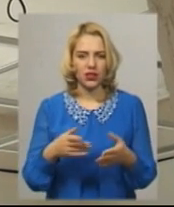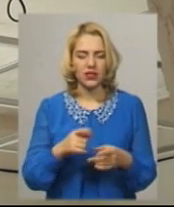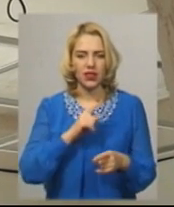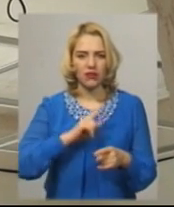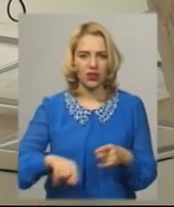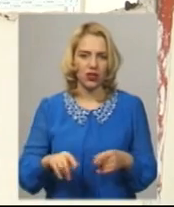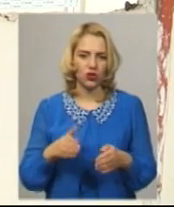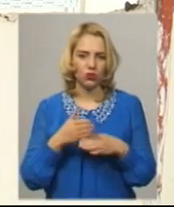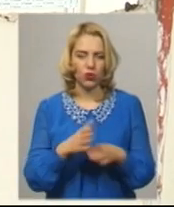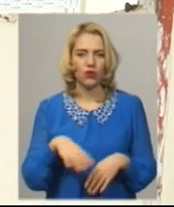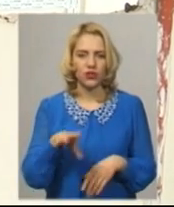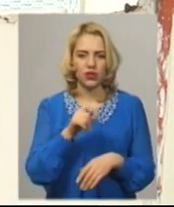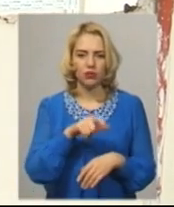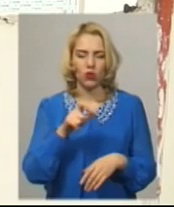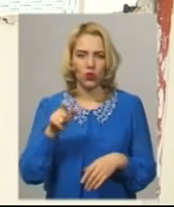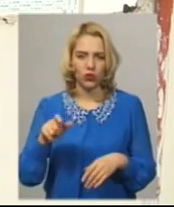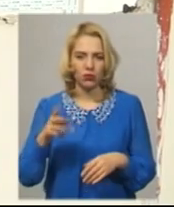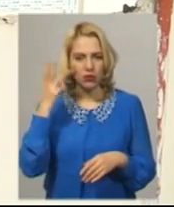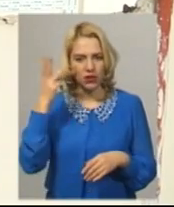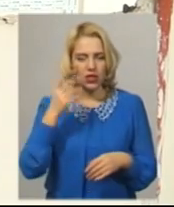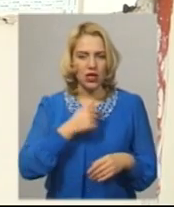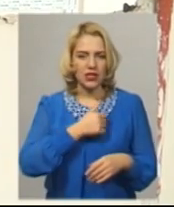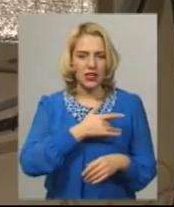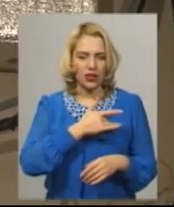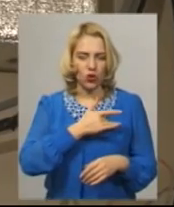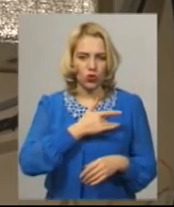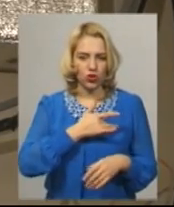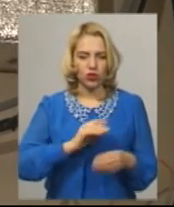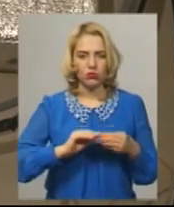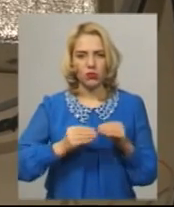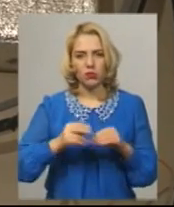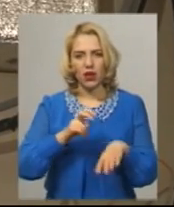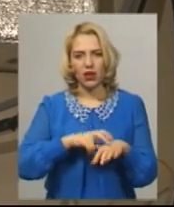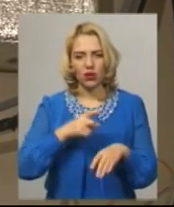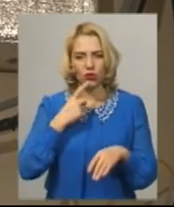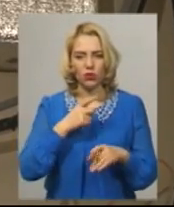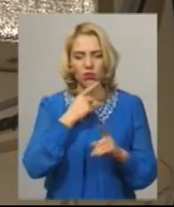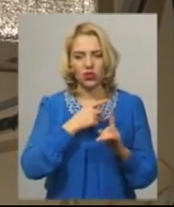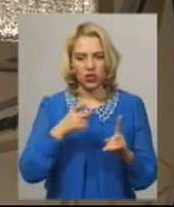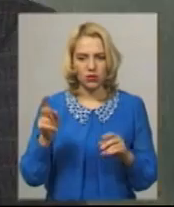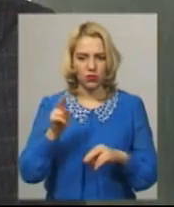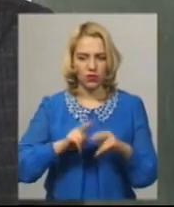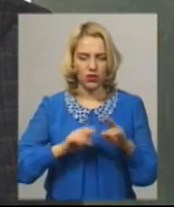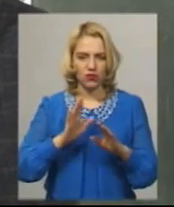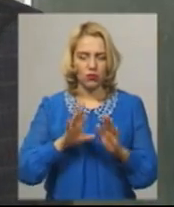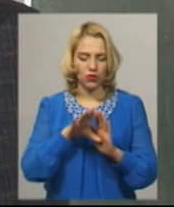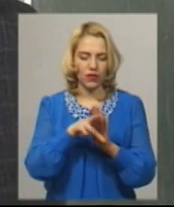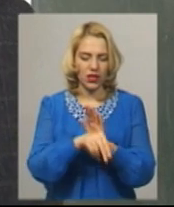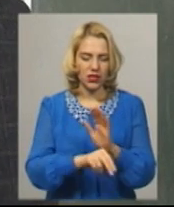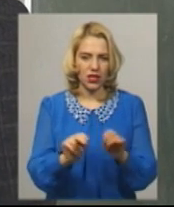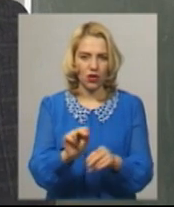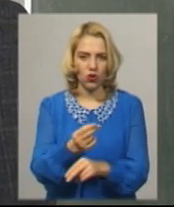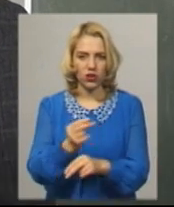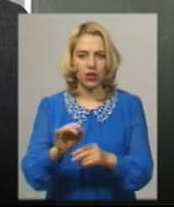невідкладна допомога всім жителям Хмельниччини з кардіологічними проблемами. Лікар говорить, що під час будівництва були внесені корективи.